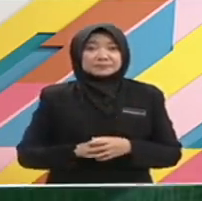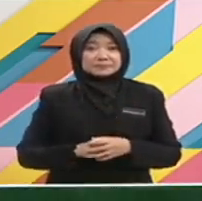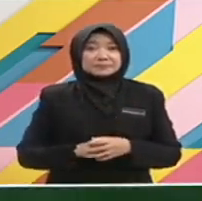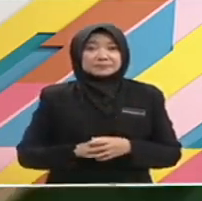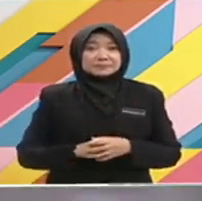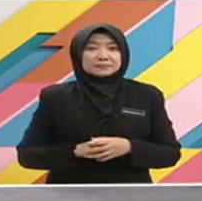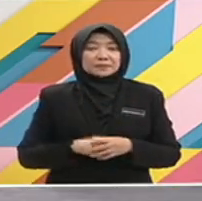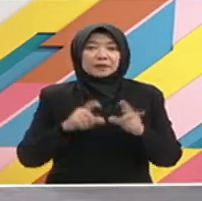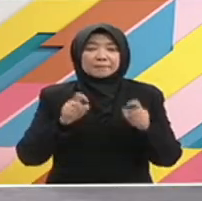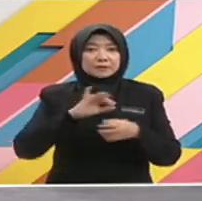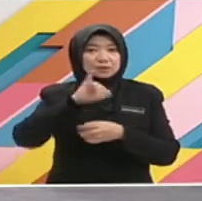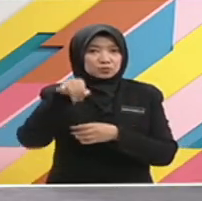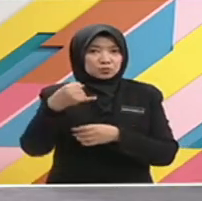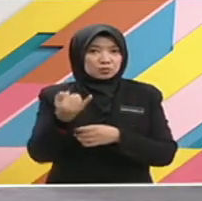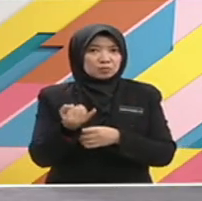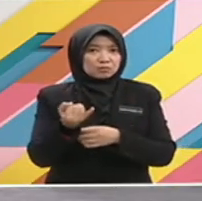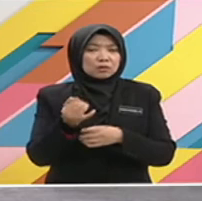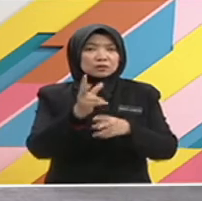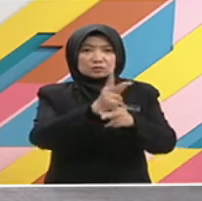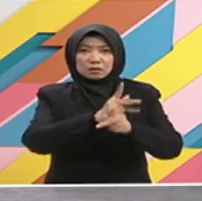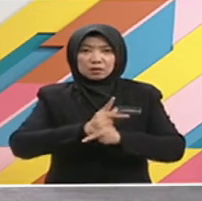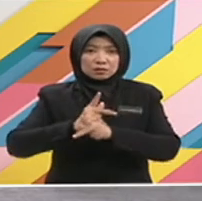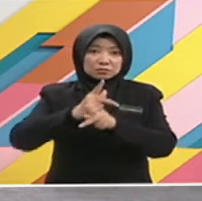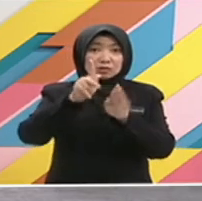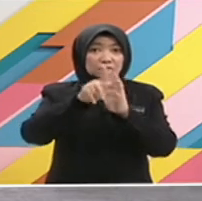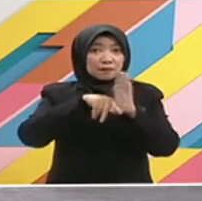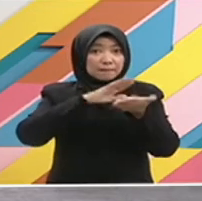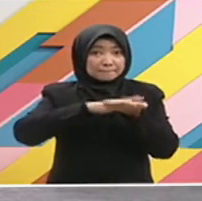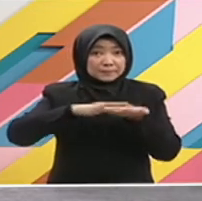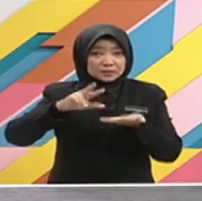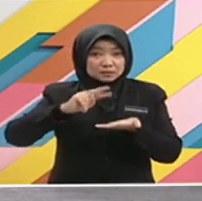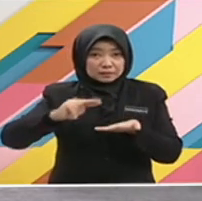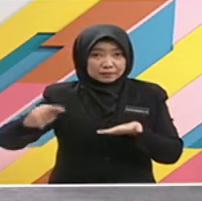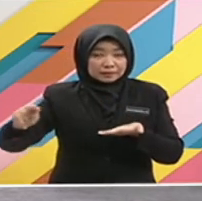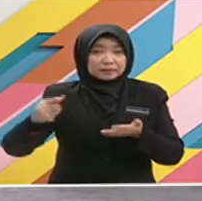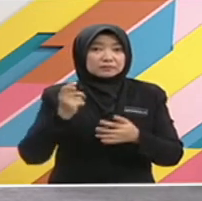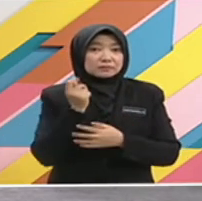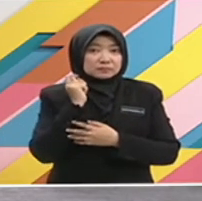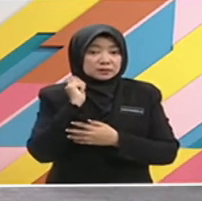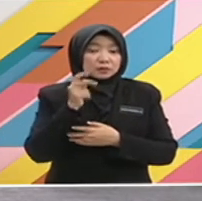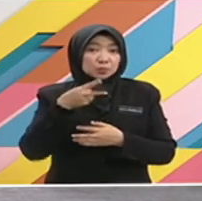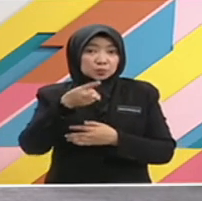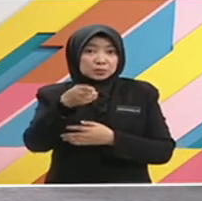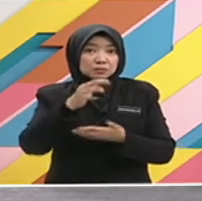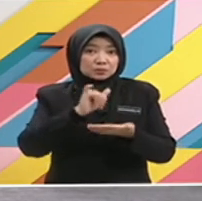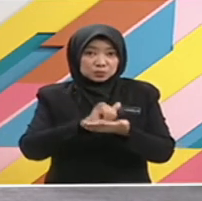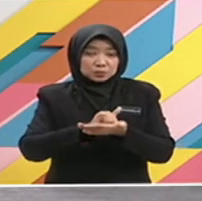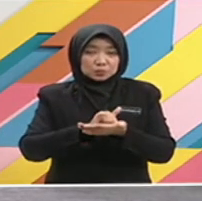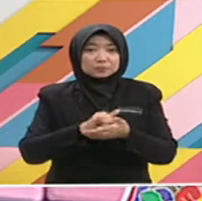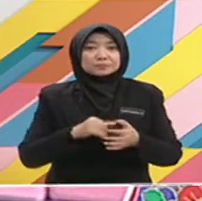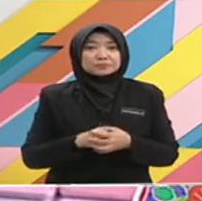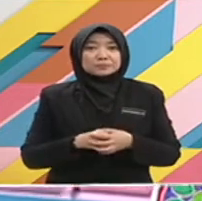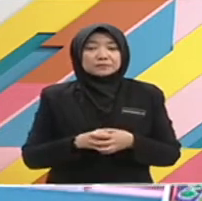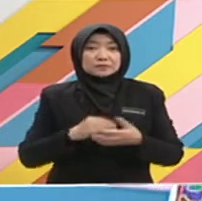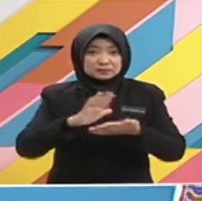Okay. Perlu juga jaga kebersihan, ya. Bekas-bekas apa ni yang kita gunting ni, yang apa murid-murid tengok di